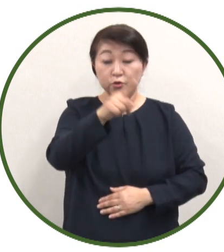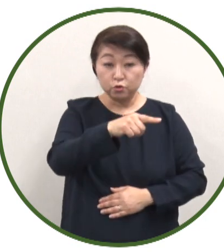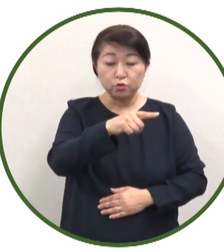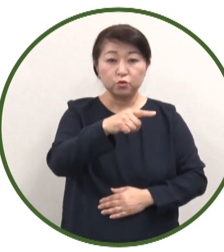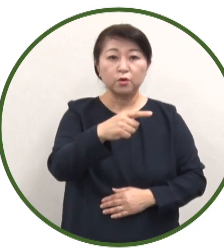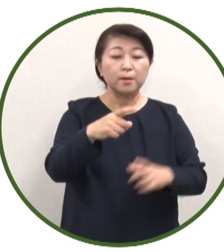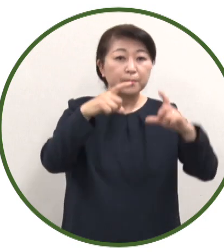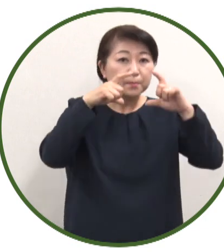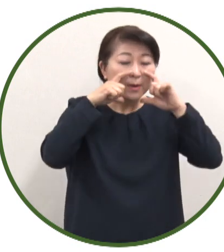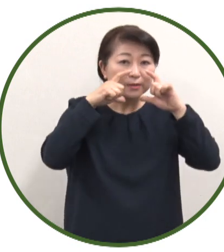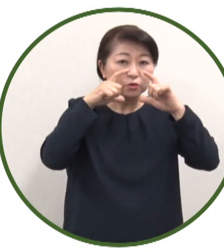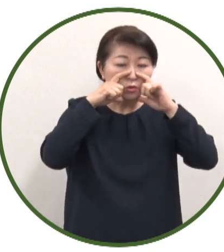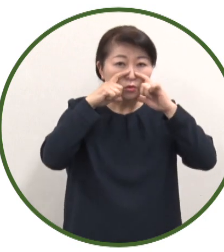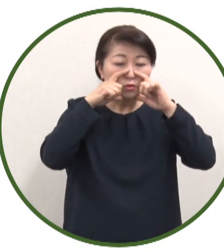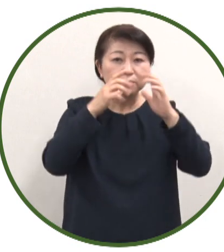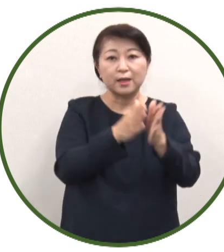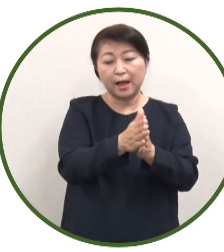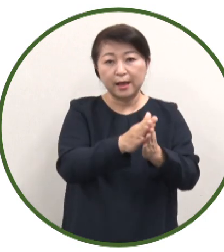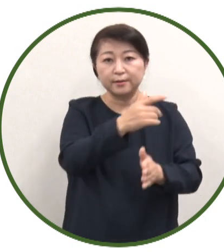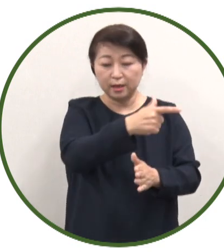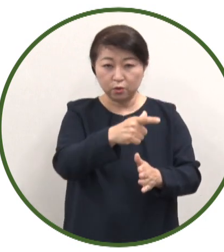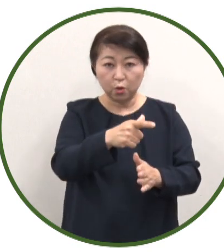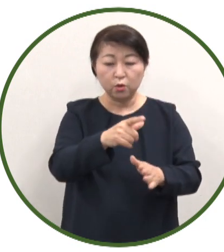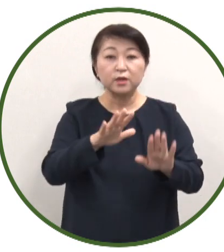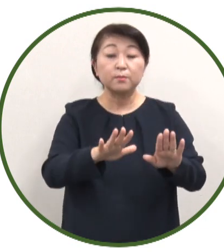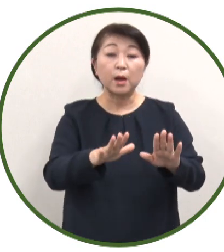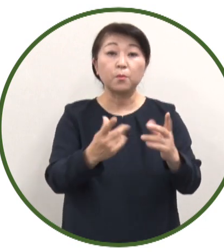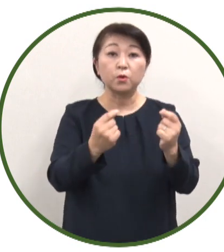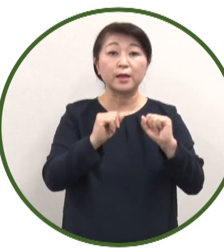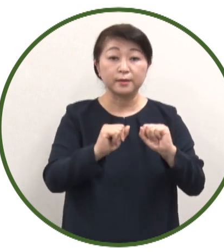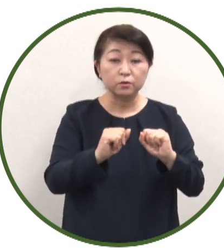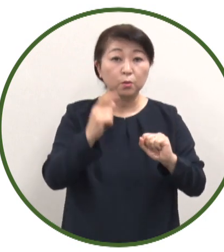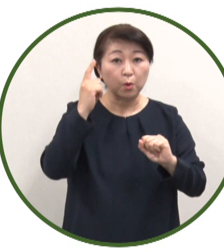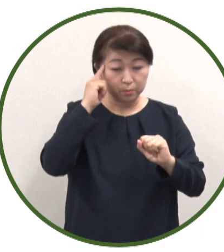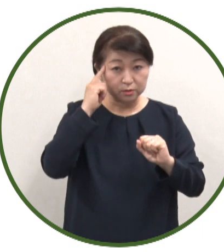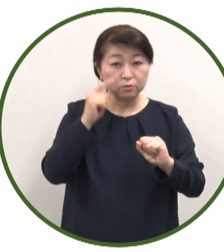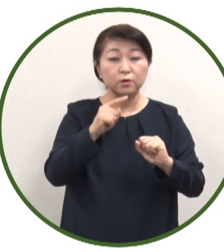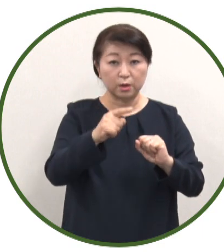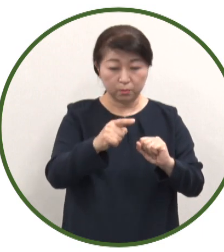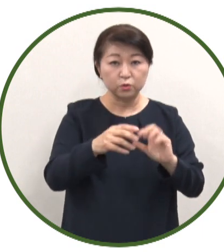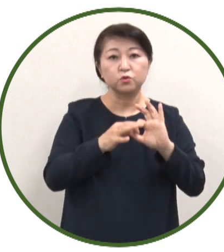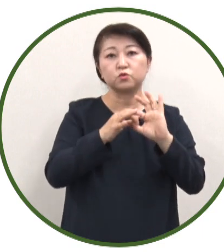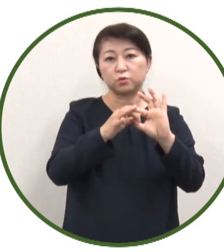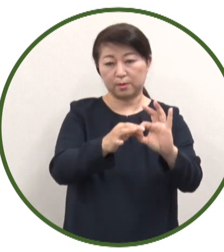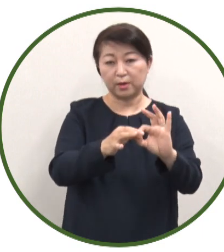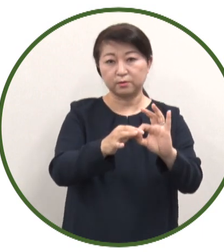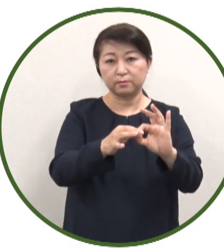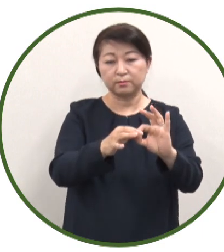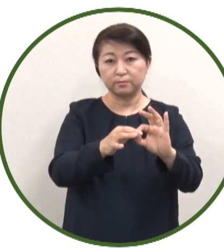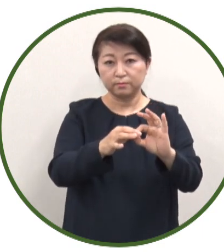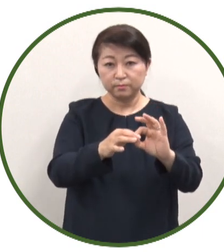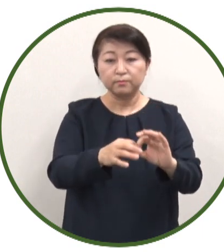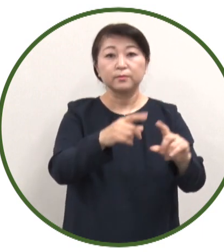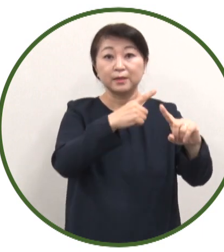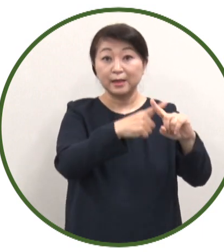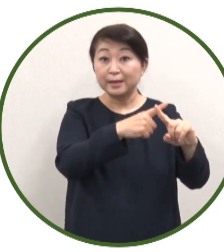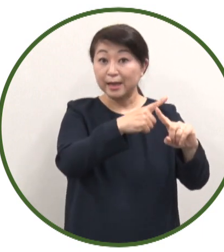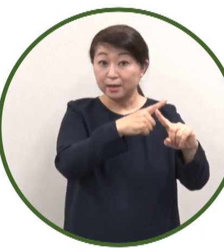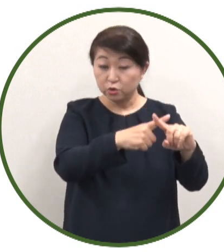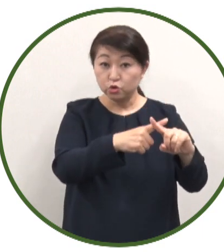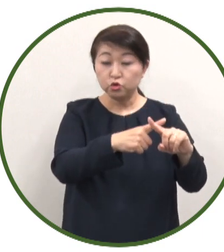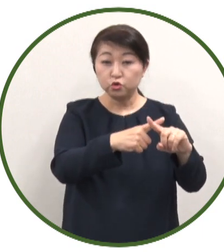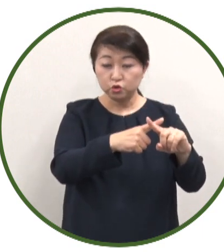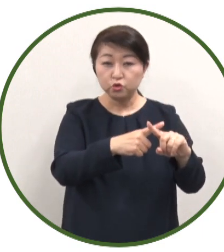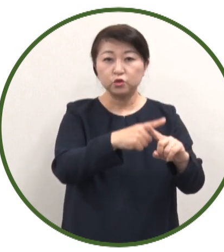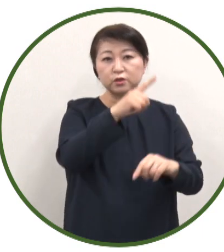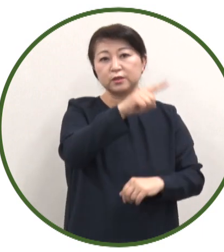ような方策で、感染しやすさを抑えていく、ここはもうできるところまでかなりやっていると思っております。感染に関与